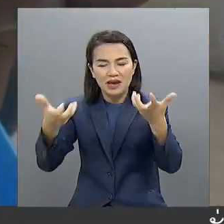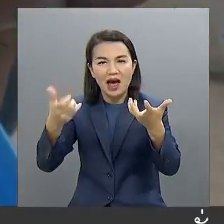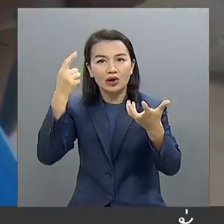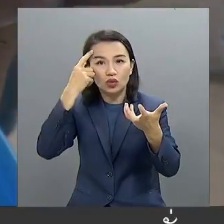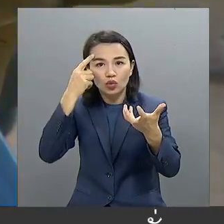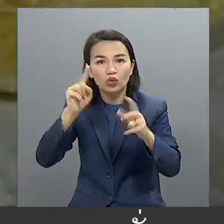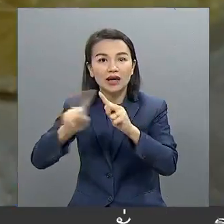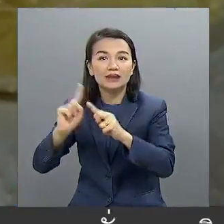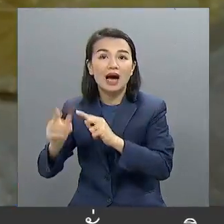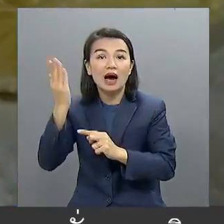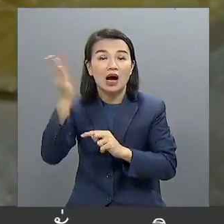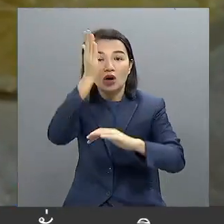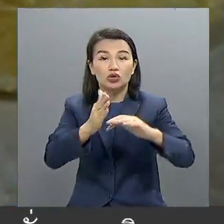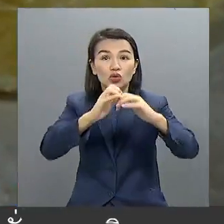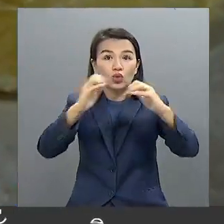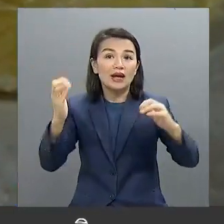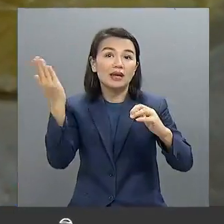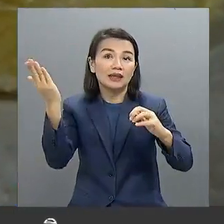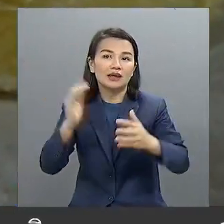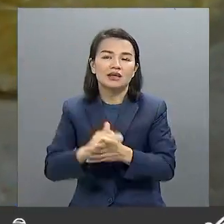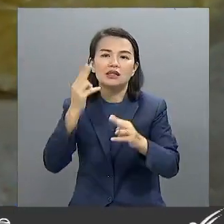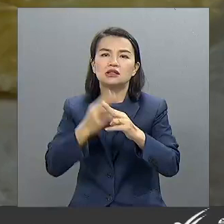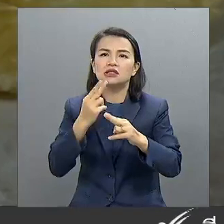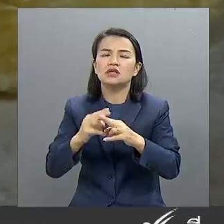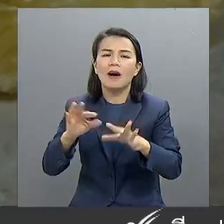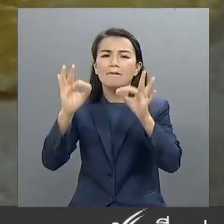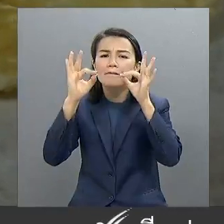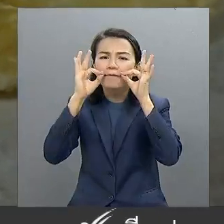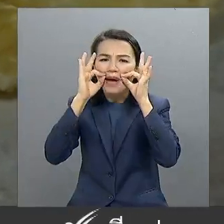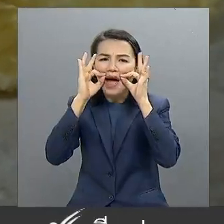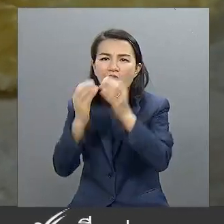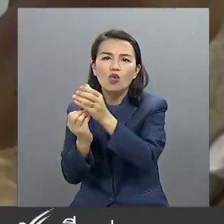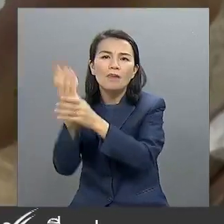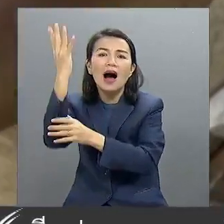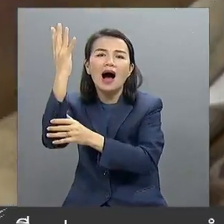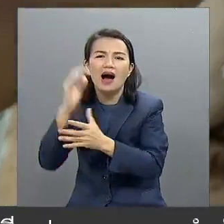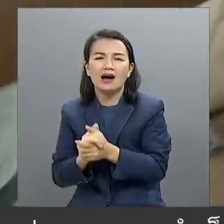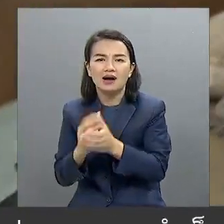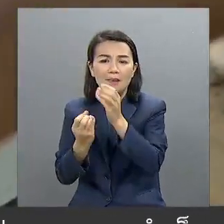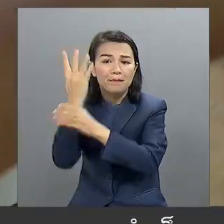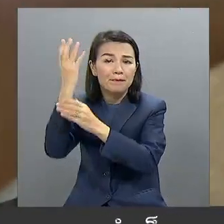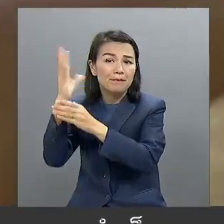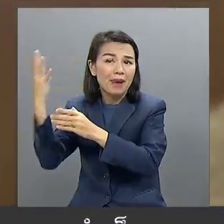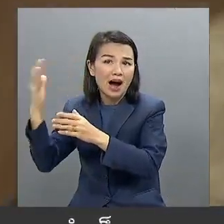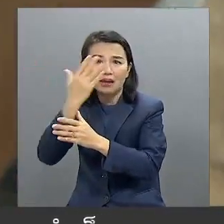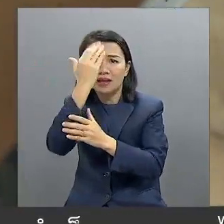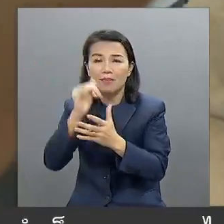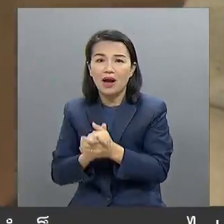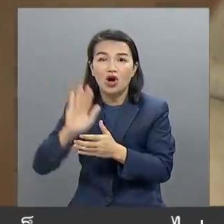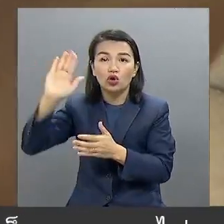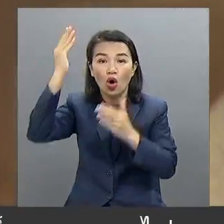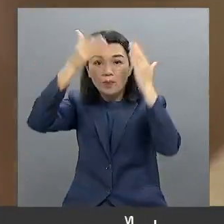เหอยู่นี้เขาไดรฉายาว่าราชาแวป่า นคความหมายเขาแล้วก็ได้ขึ้นชอว เป็ราชาแ่ทุเรีนของมาเลิเซียด้วย